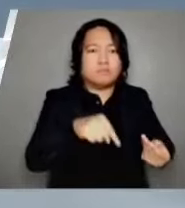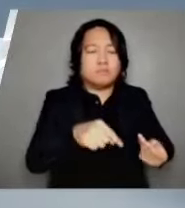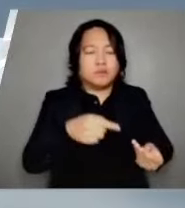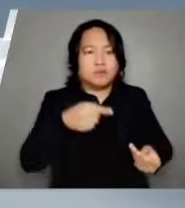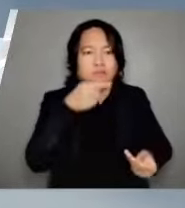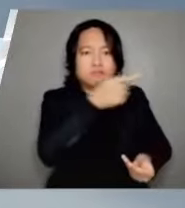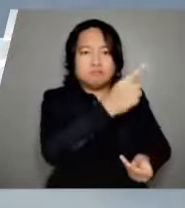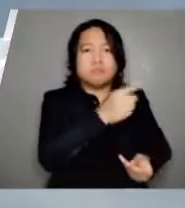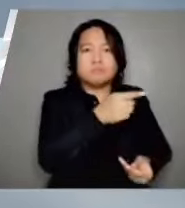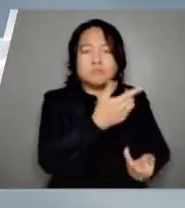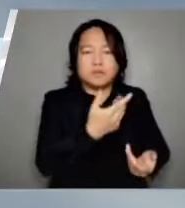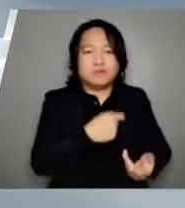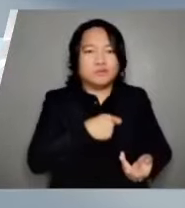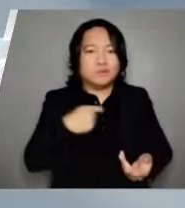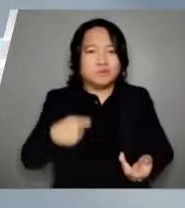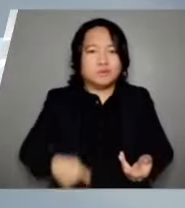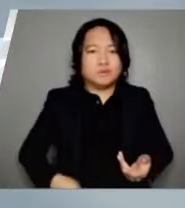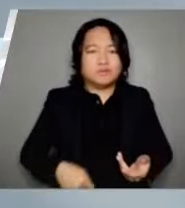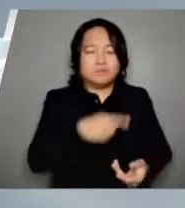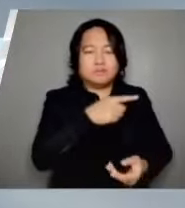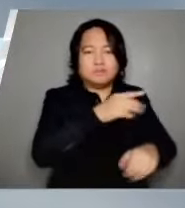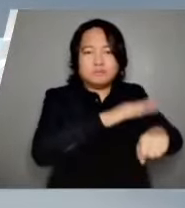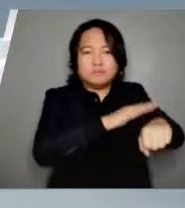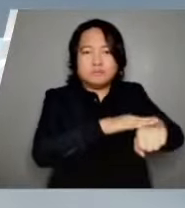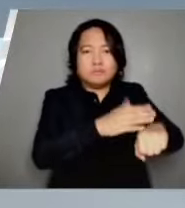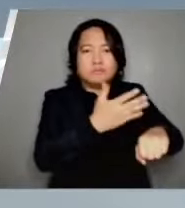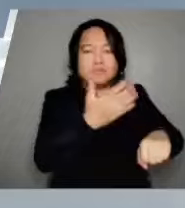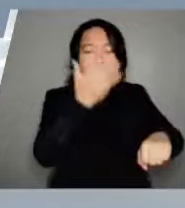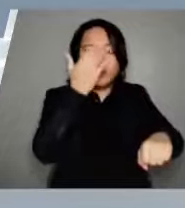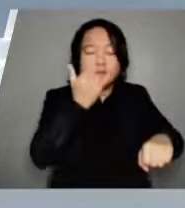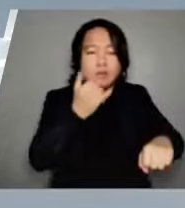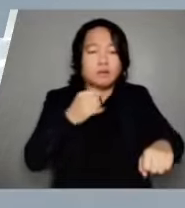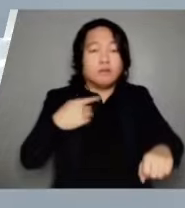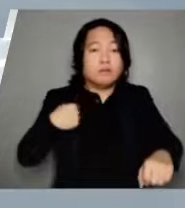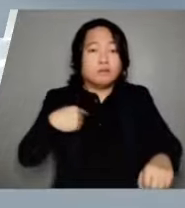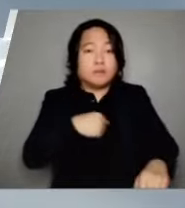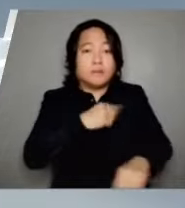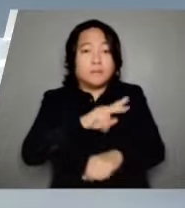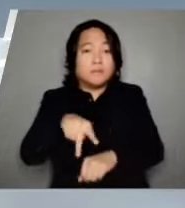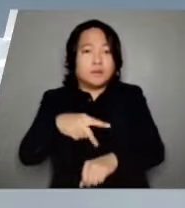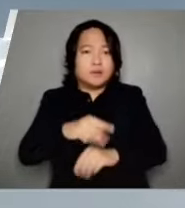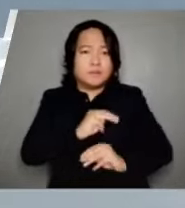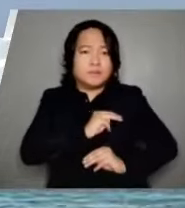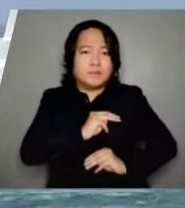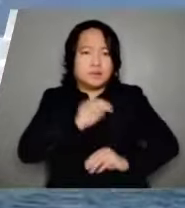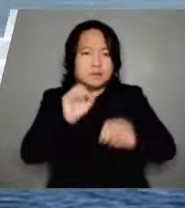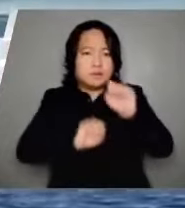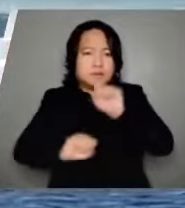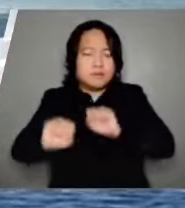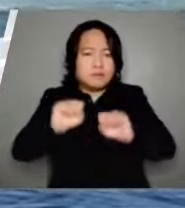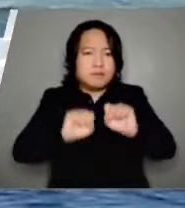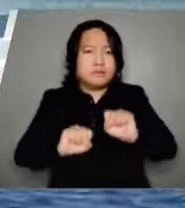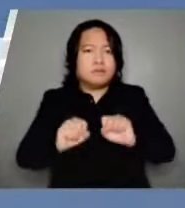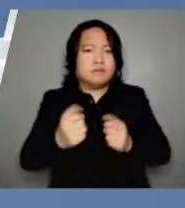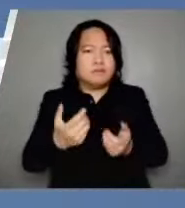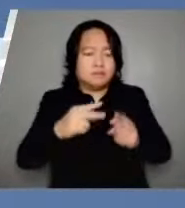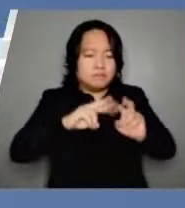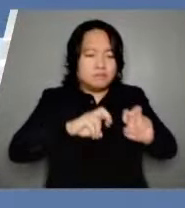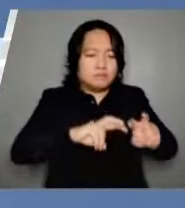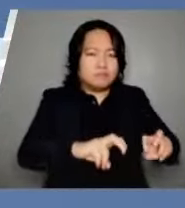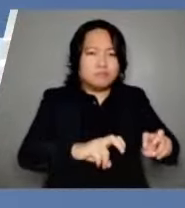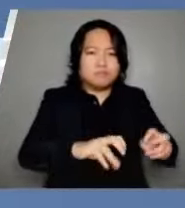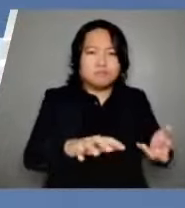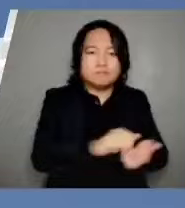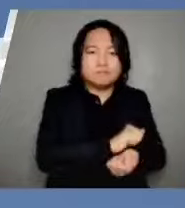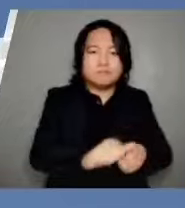access in these areas. Kung nandun ang ating mga marine scientists, nagpalipad pa sila ng PLA Navy helicopter. Para sa